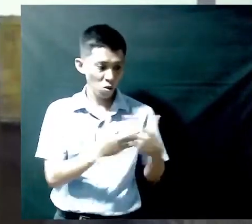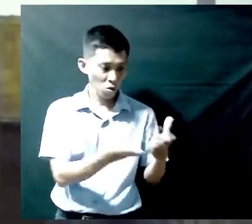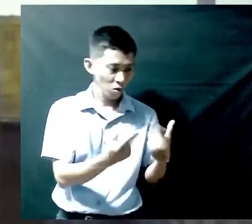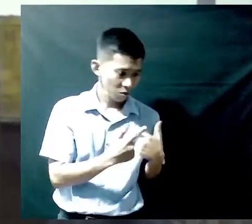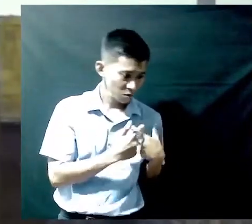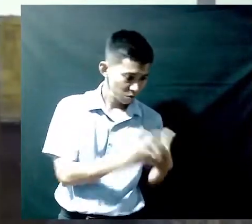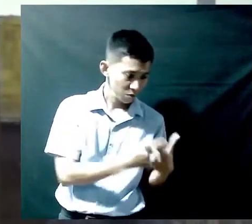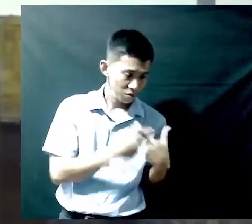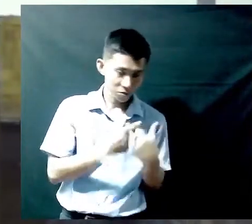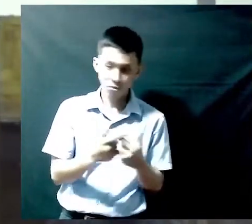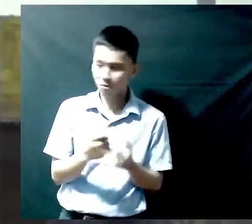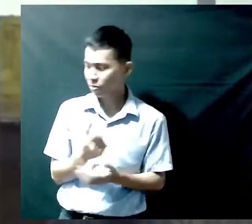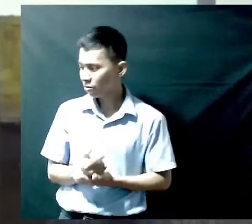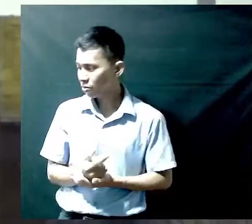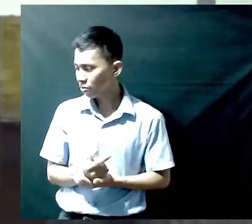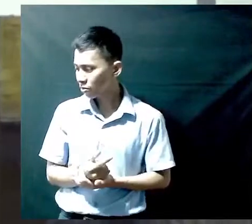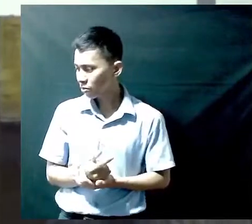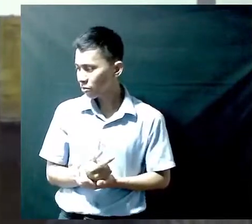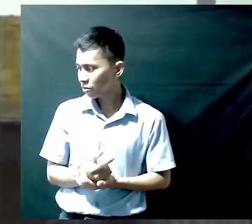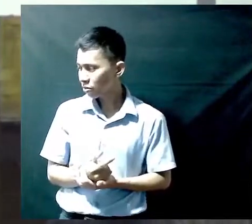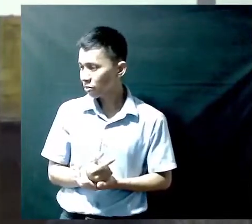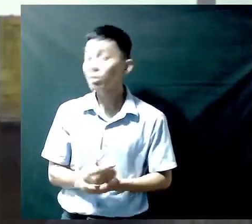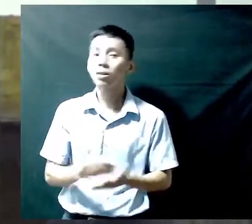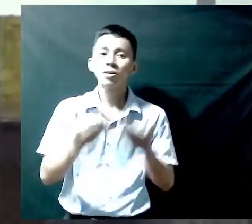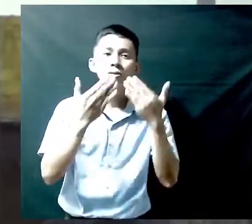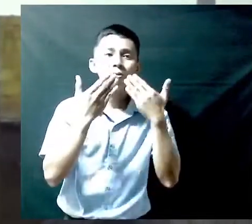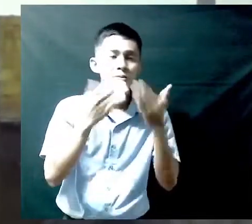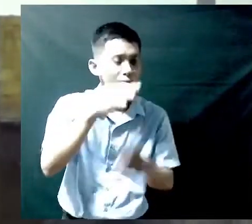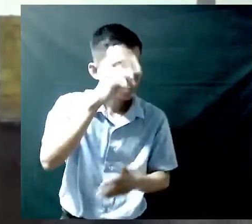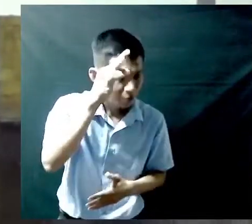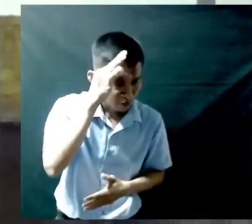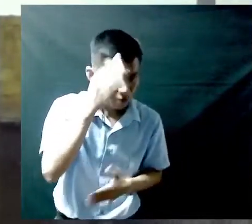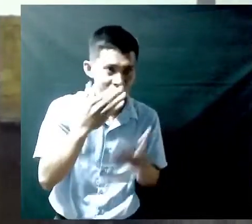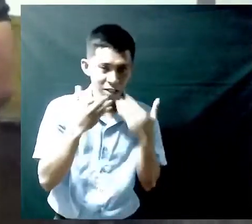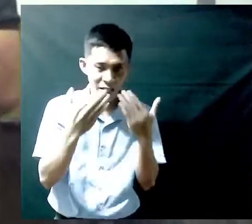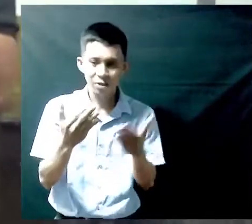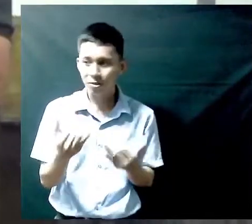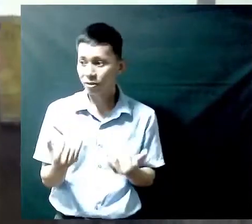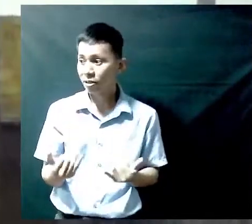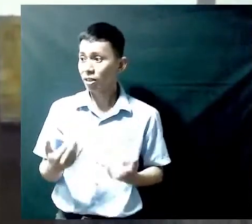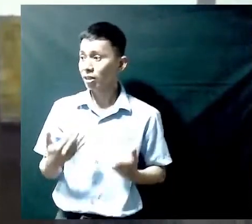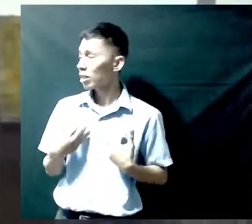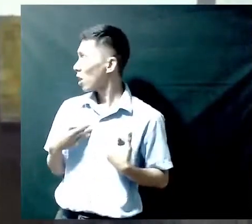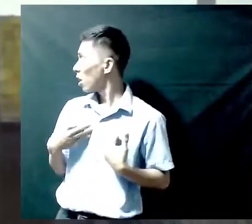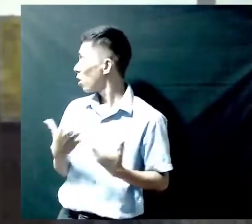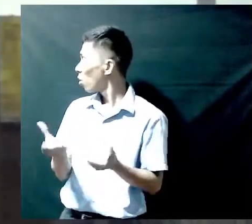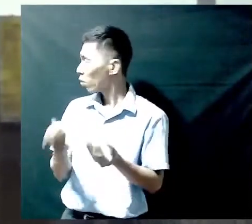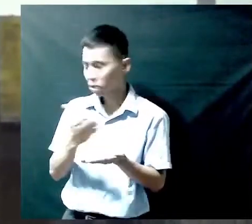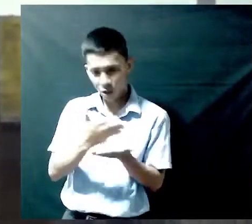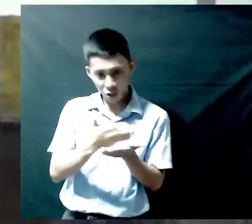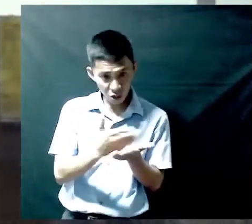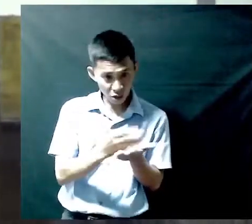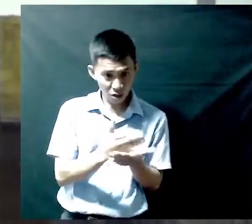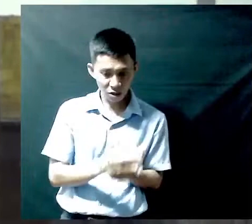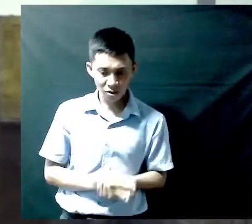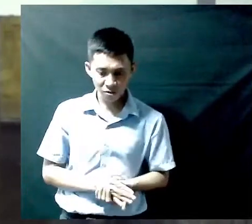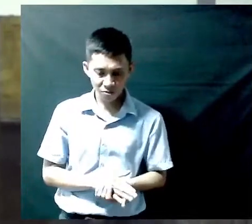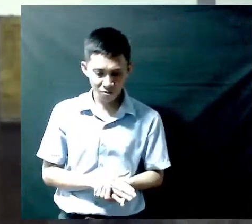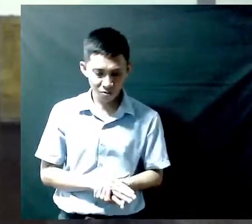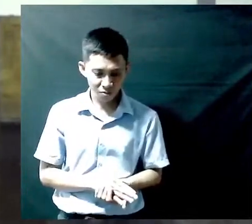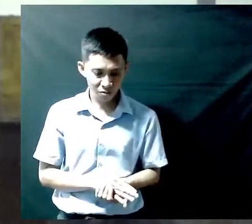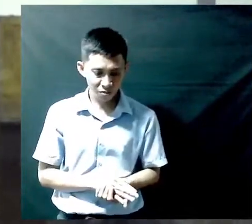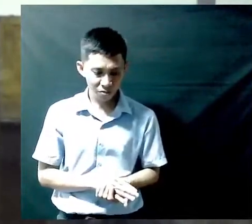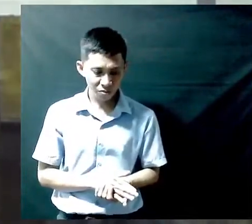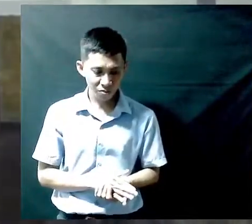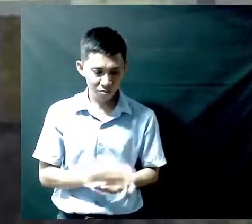kaya salamat sa Panginoon. At Pastor, salamat po for this opportunity. Okay? So meron po ako i-share sa inyo na a story in the Old